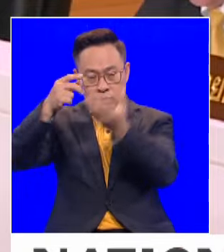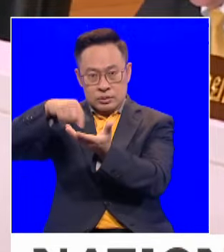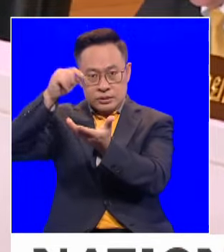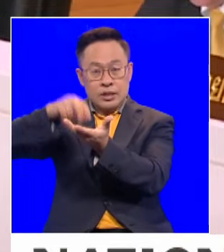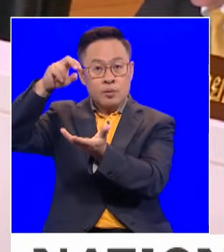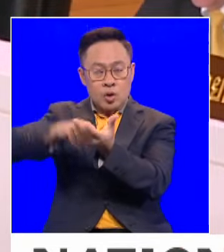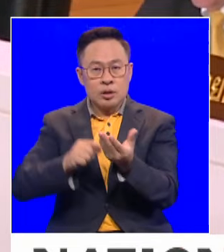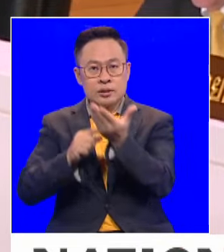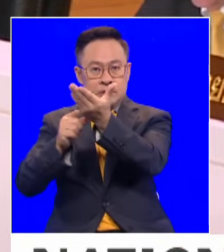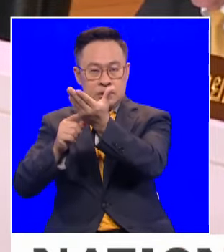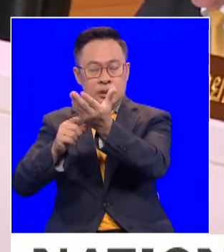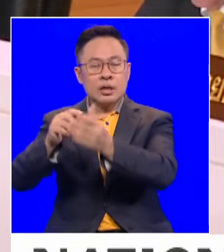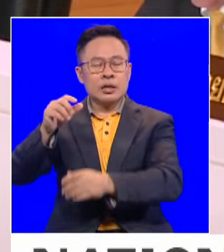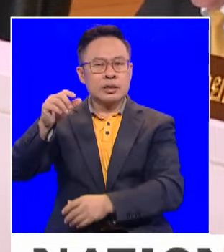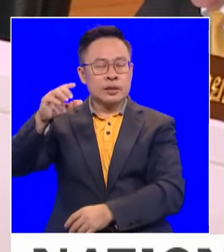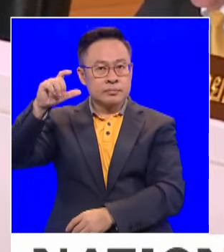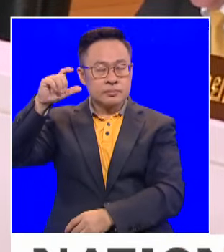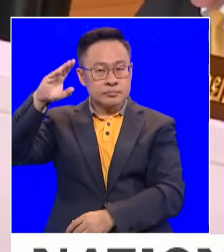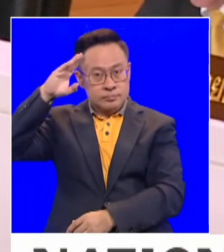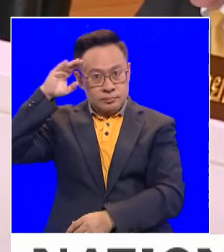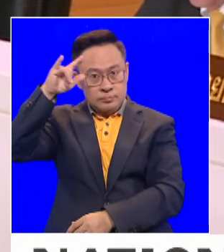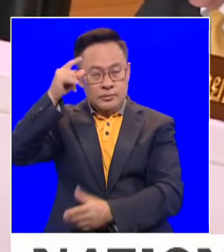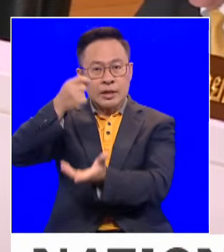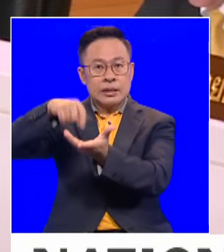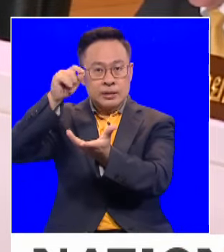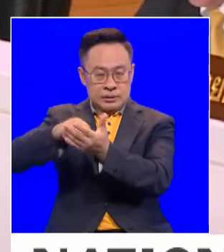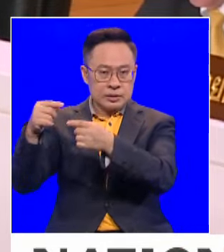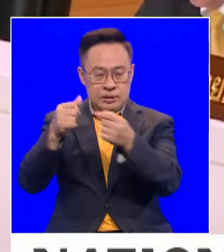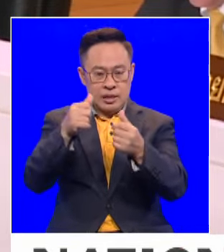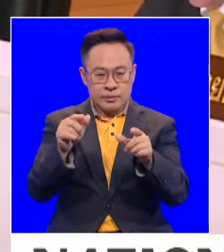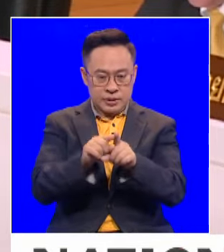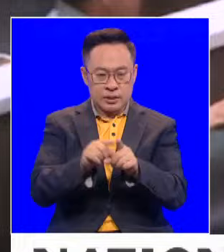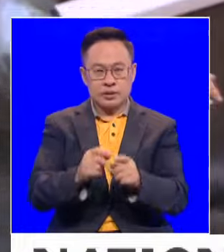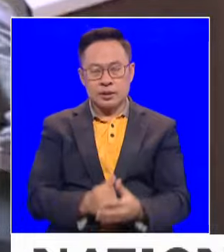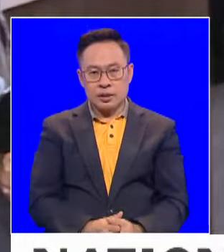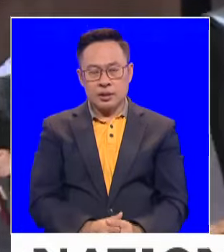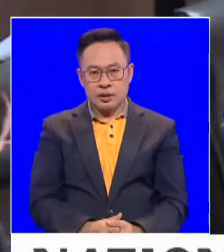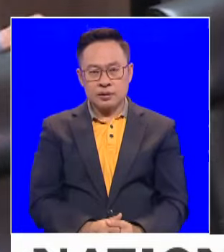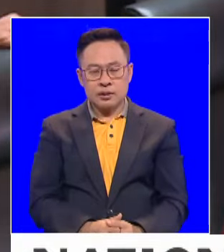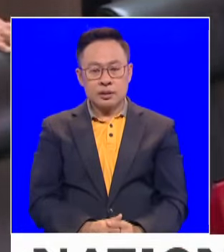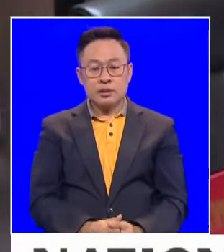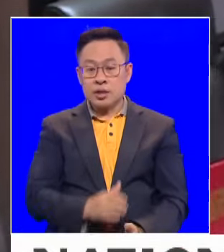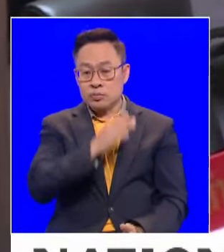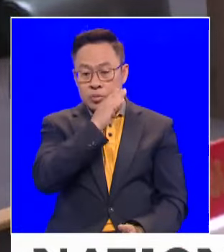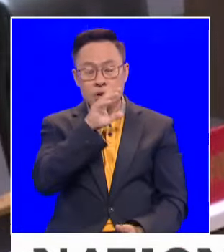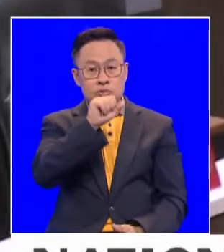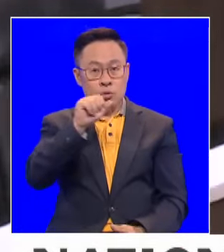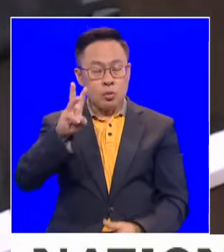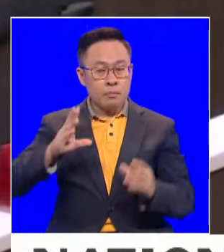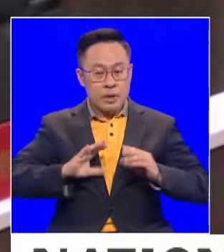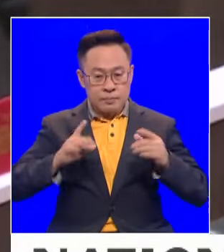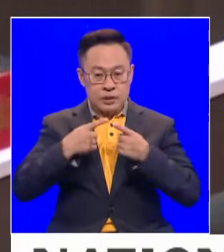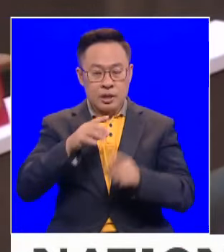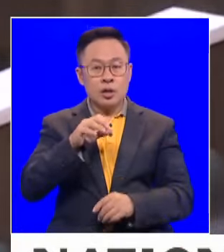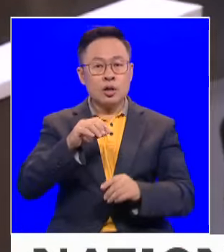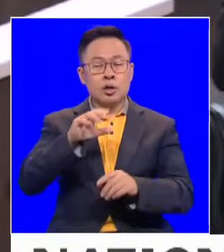แค่กลั่นกรองตามกฎหมายถ้าเขาไม่เห็นด้วยก็มาคุยกันถ้าเห็นด้วยก็ส่งไปแต่ถ้าเกิดสมมุติสวไม่เห็นด้วยแต่สสยืนยันสุดท้ายทิ้ง